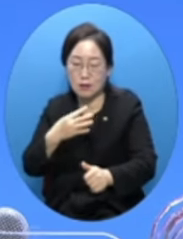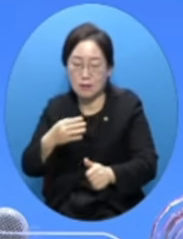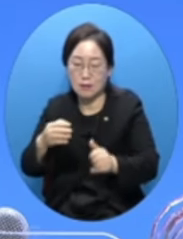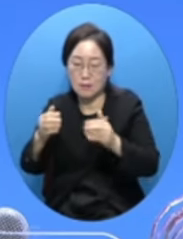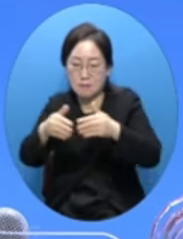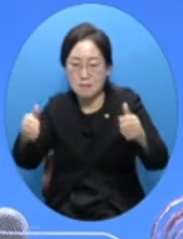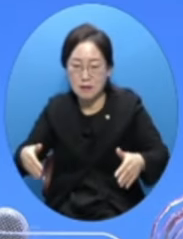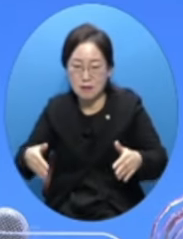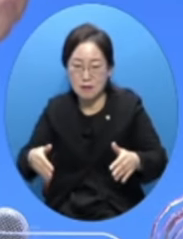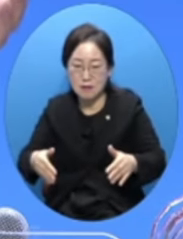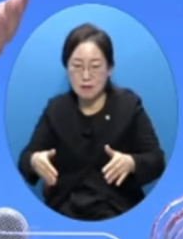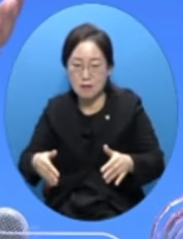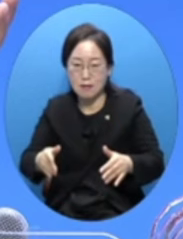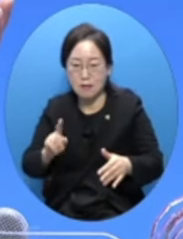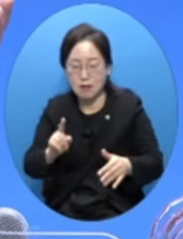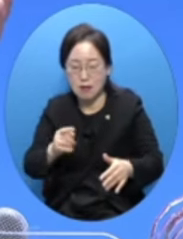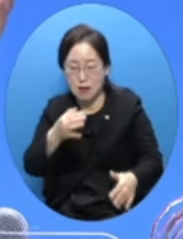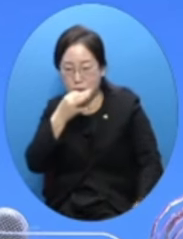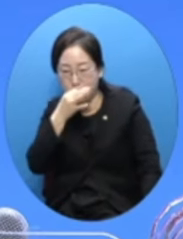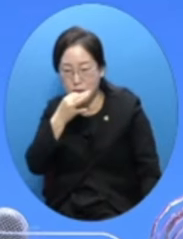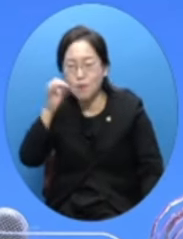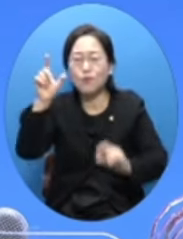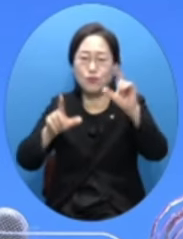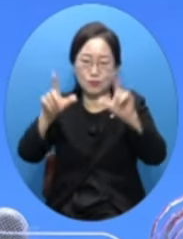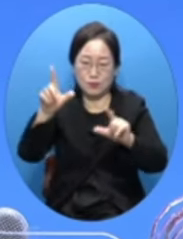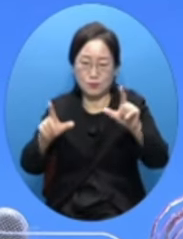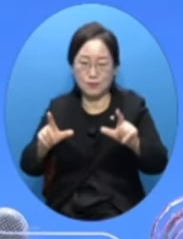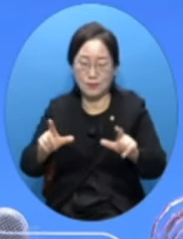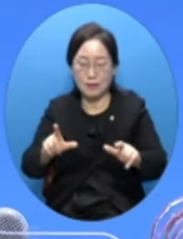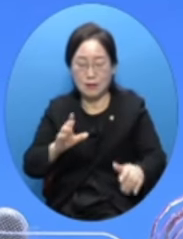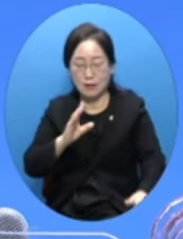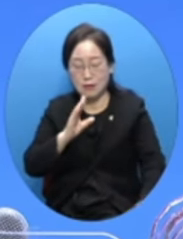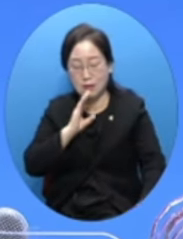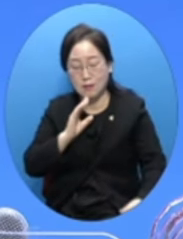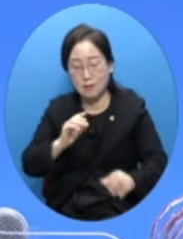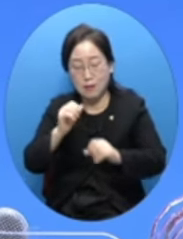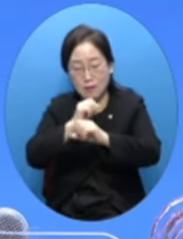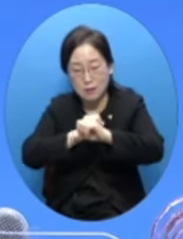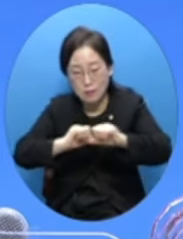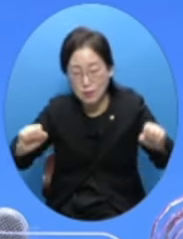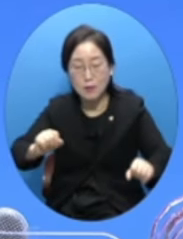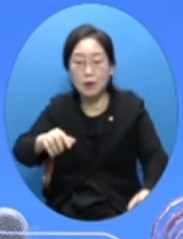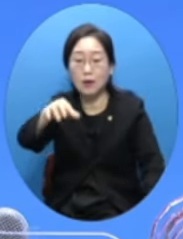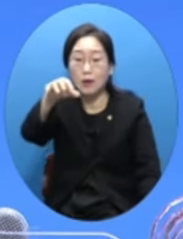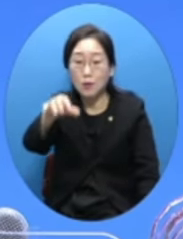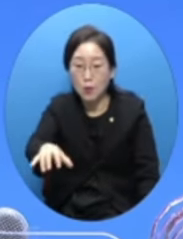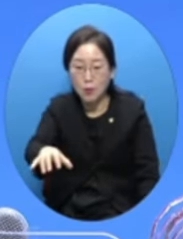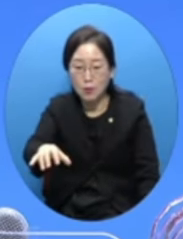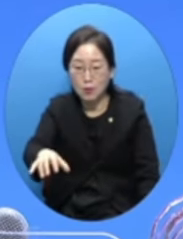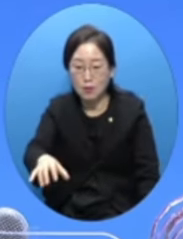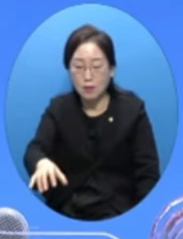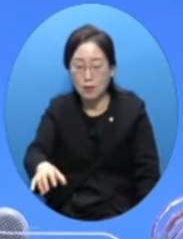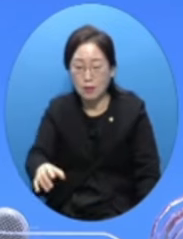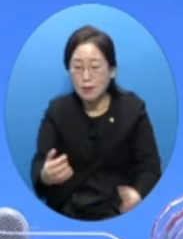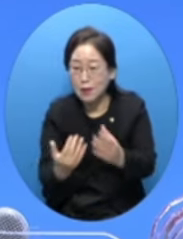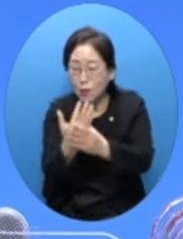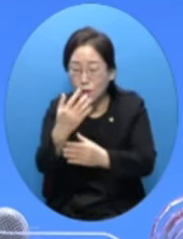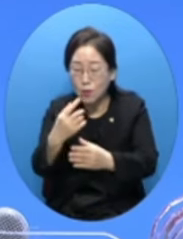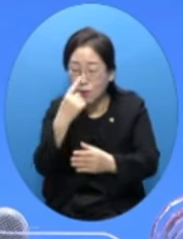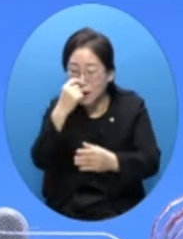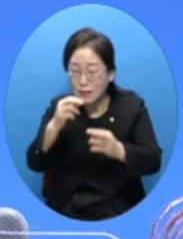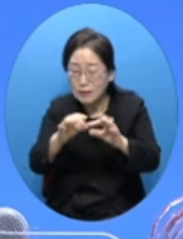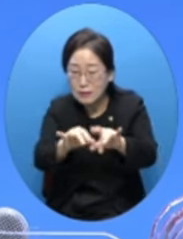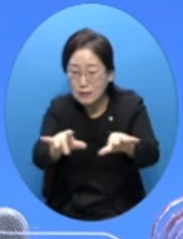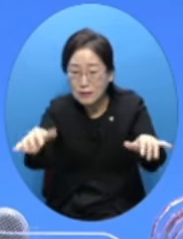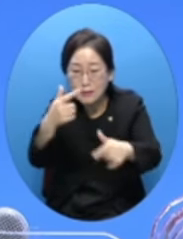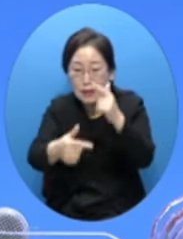우리들의 모습이 바로 이 가시떨기입니다. 아무것도 없는 절망의 광야에 내동갱이 천 가시떨기 같은 그리고 외롭고 메마른 인생을 살았던